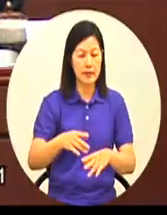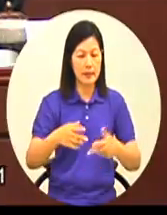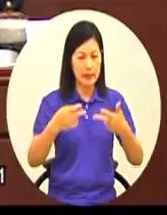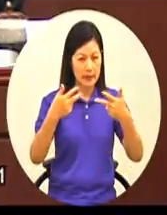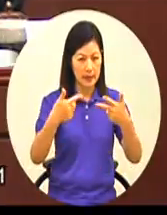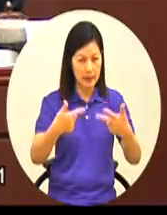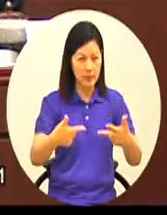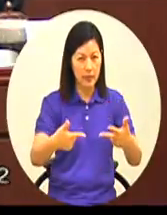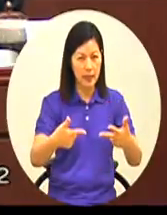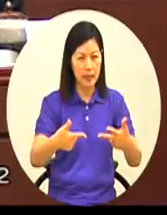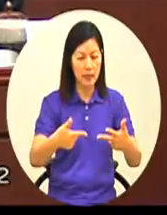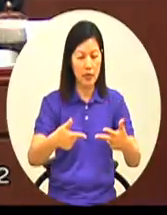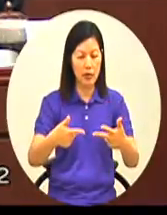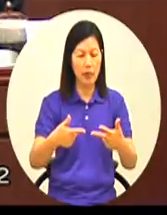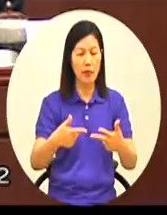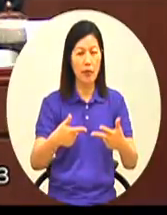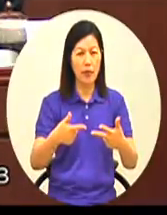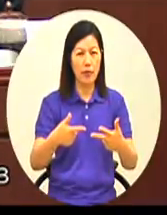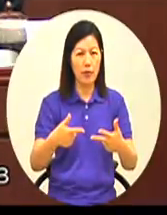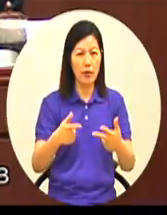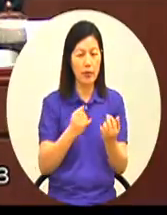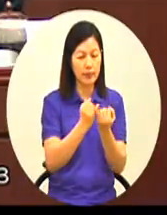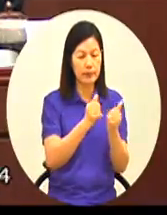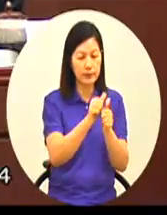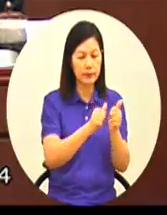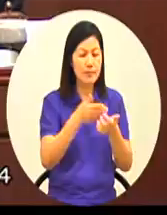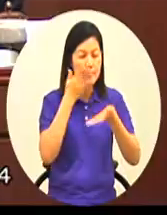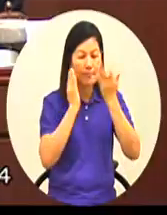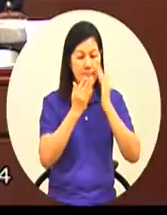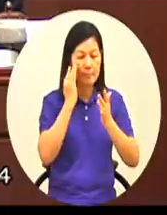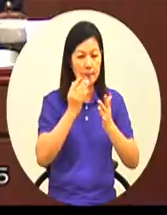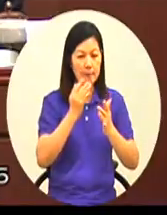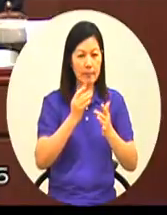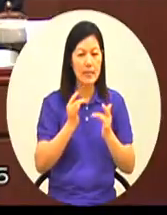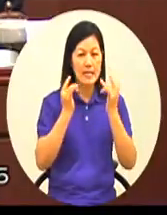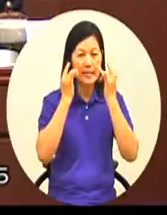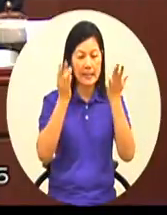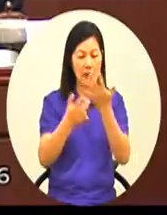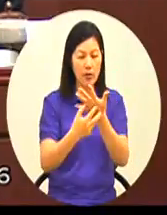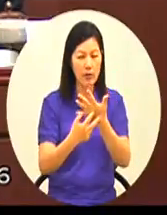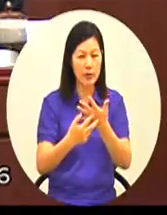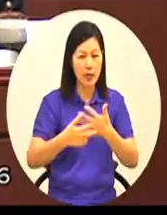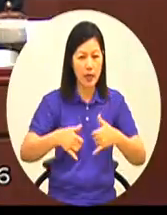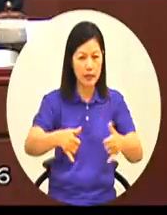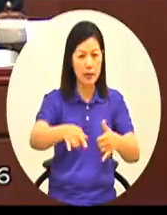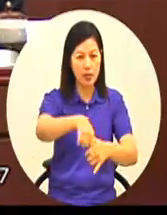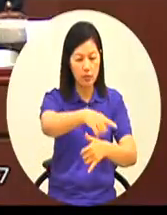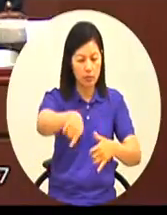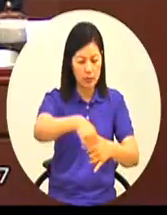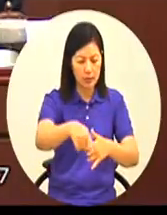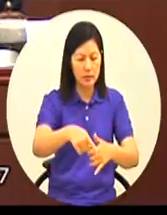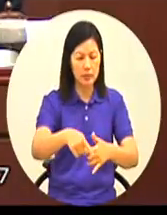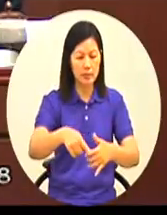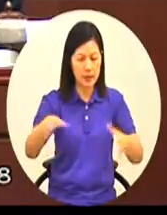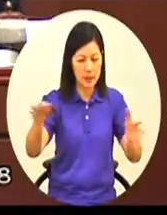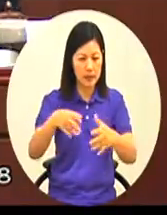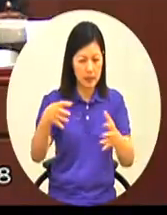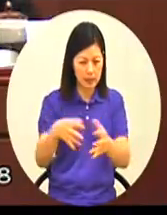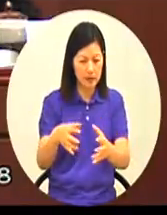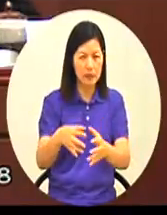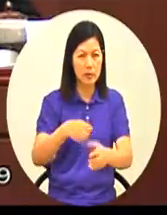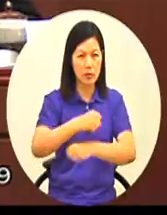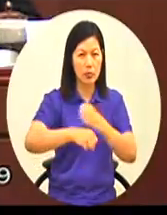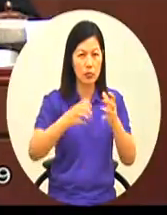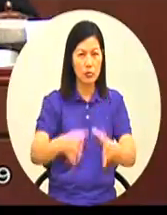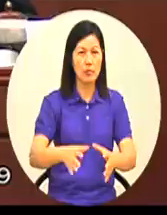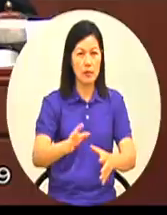扮装的一个创意活动，那会在我们的草芽道，我想这些都是希望凝聚更多的我们在性别认